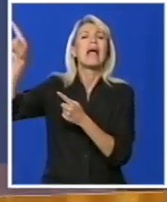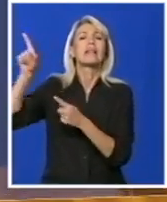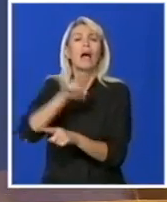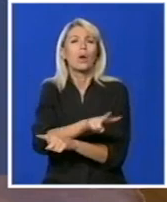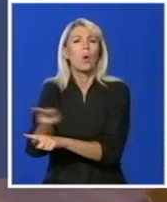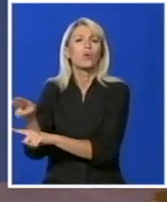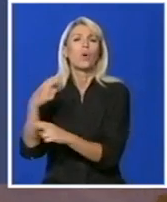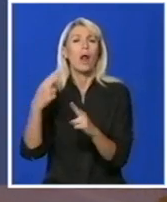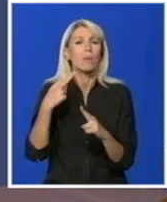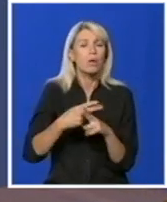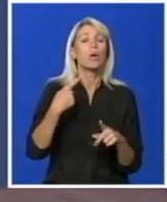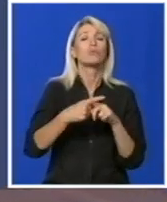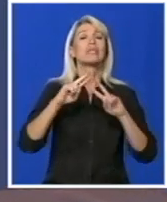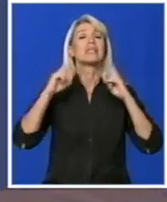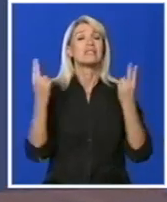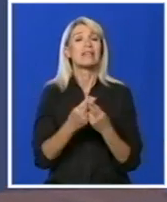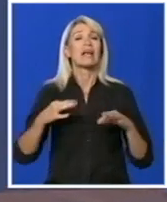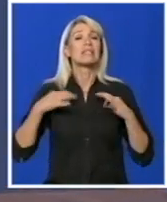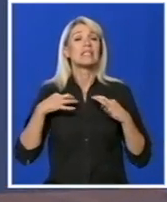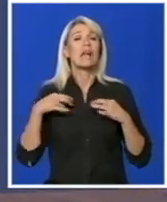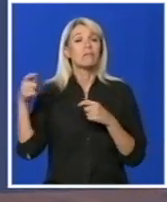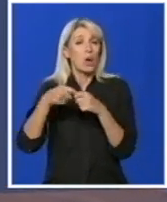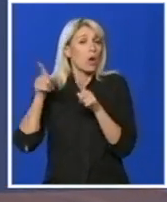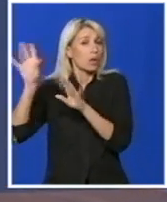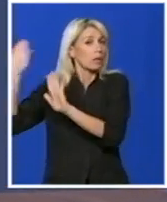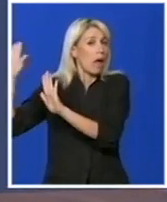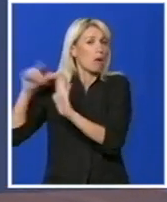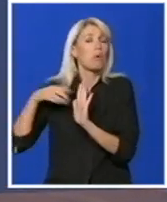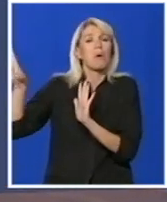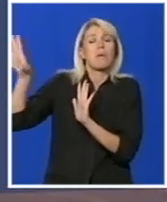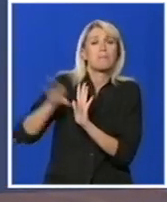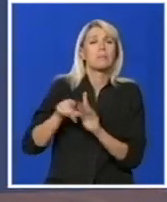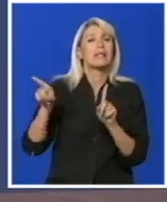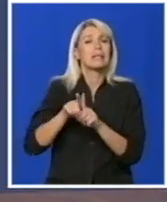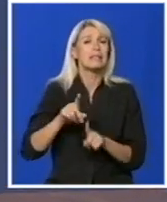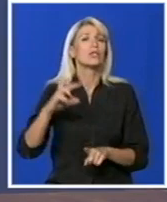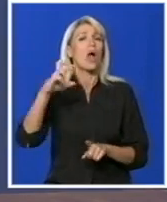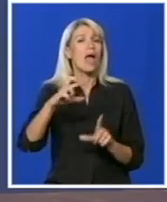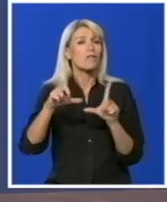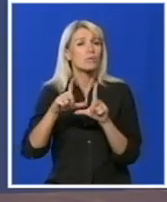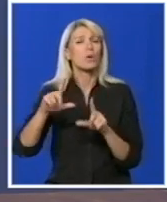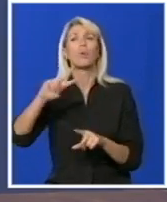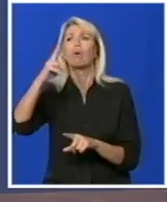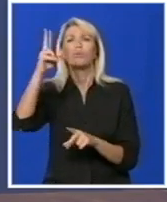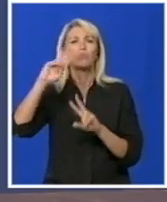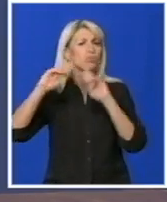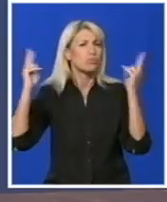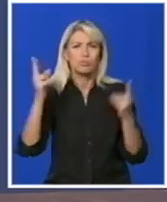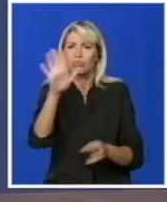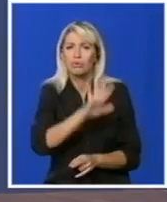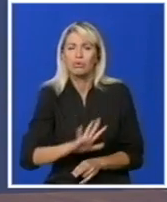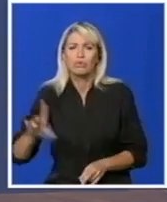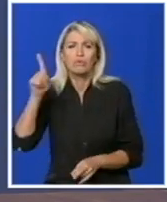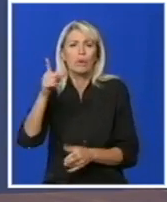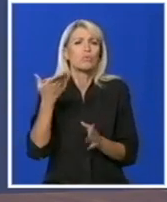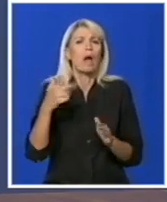organizaciji. I ti su kriterijumi prihvaćeni u Evropskoj uniji i u drugim delovima sveta i kao osnov da